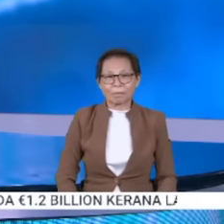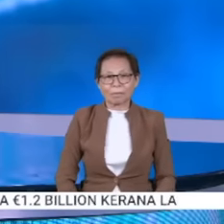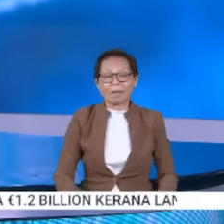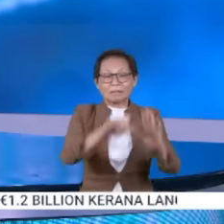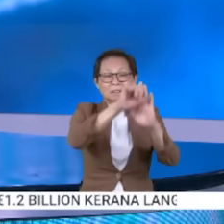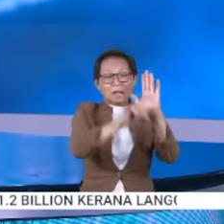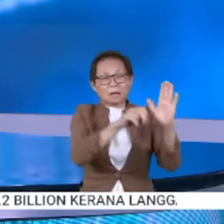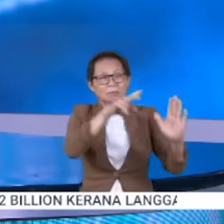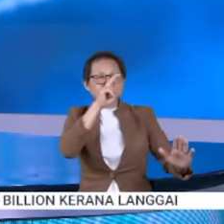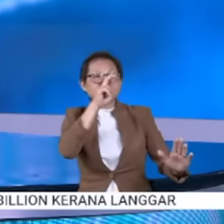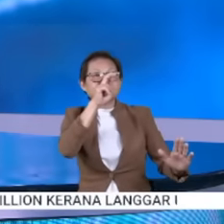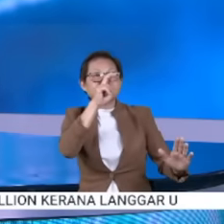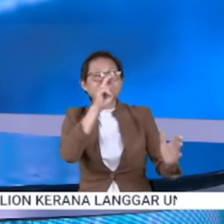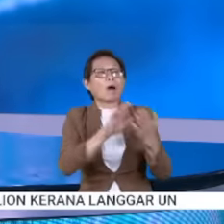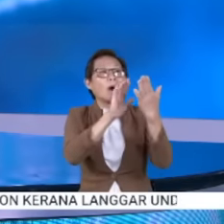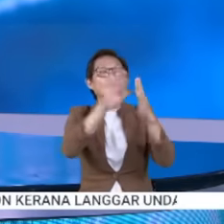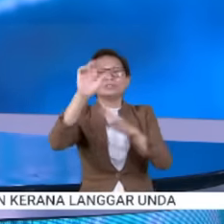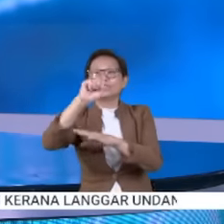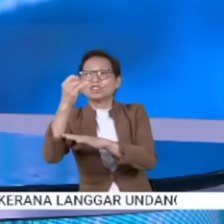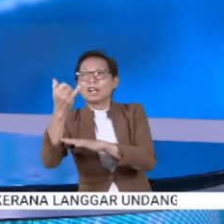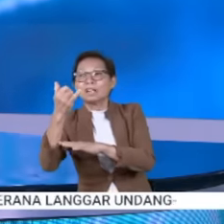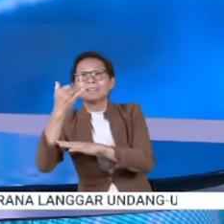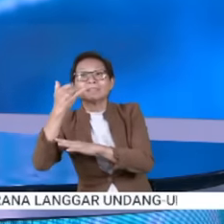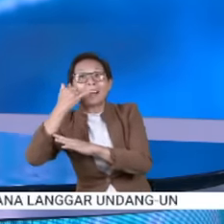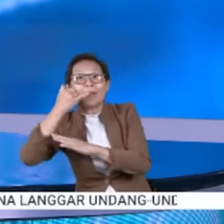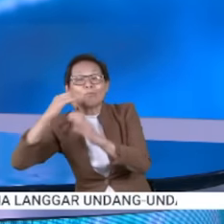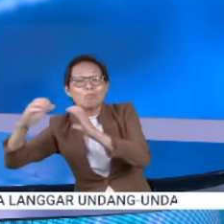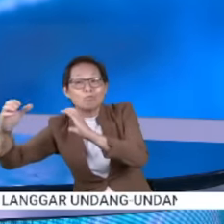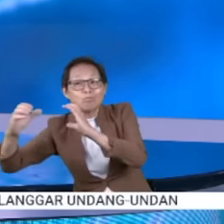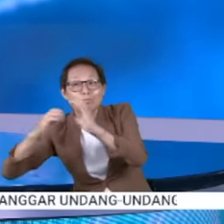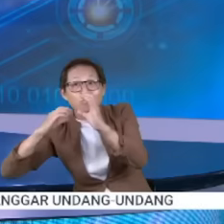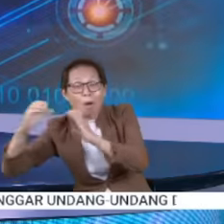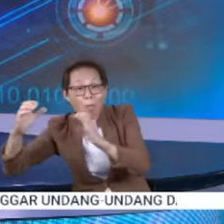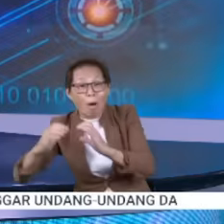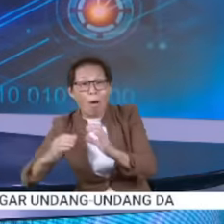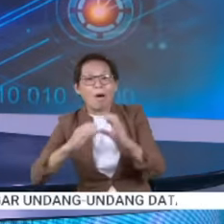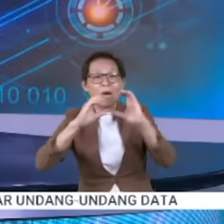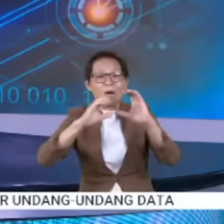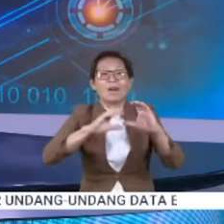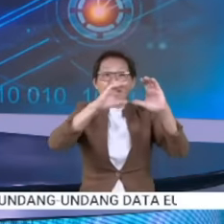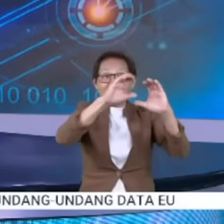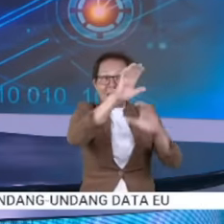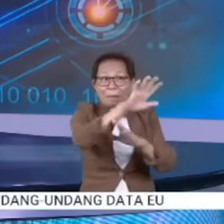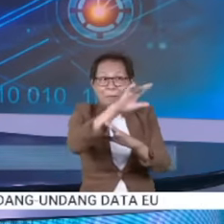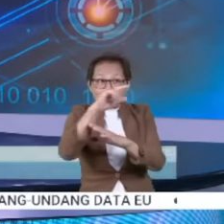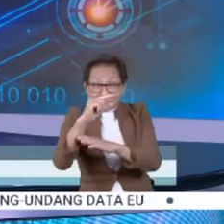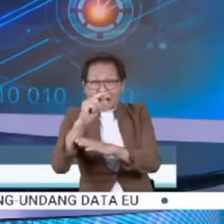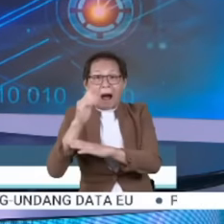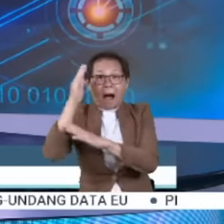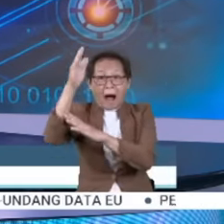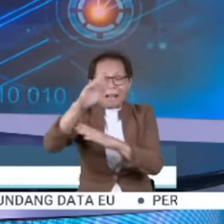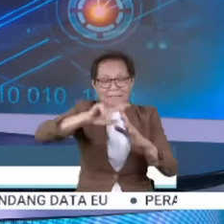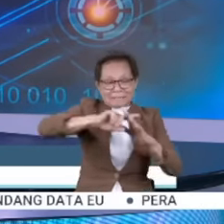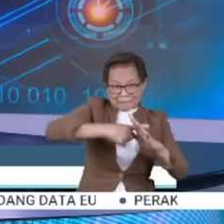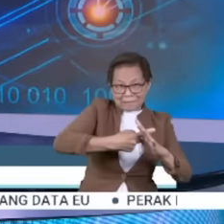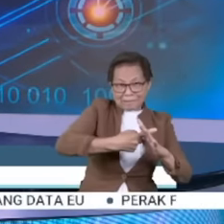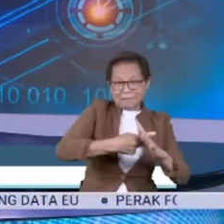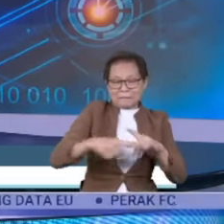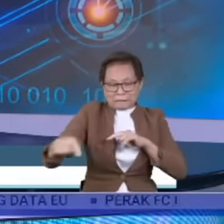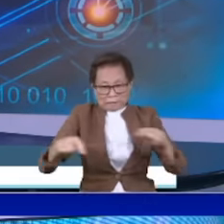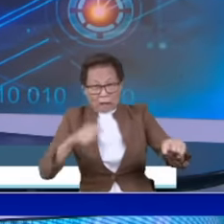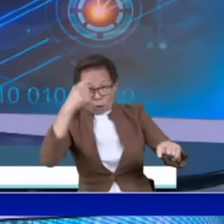cara kita dikenakan terhadap Syarikat cari komunikasi yang terlibat bahwa pendekatan model Dwi rangkaian imaji yang bakal dilaksanakan